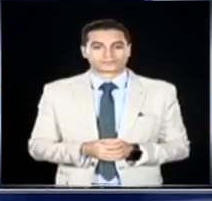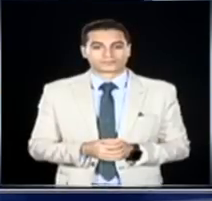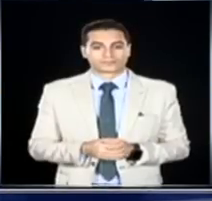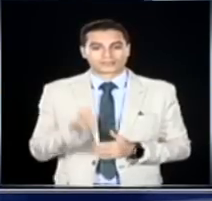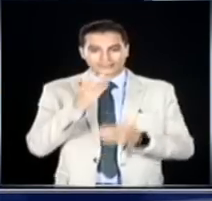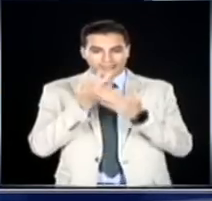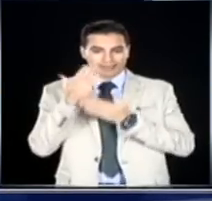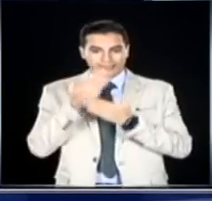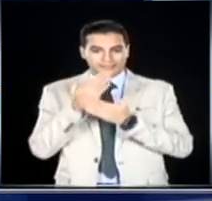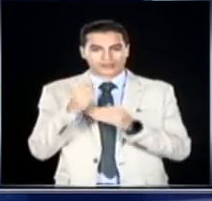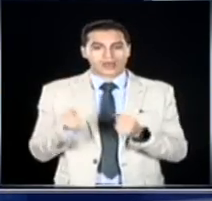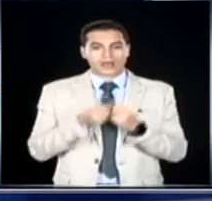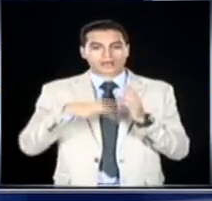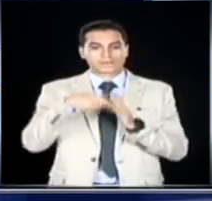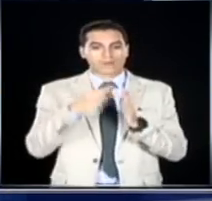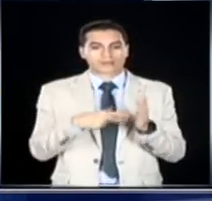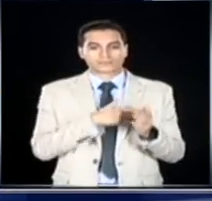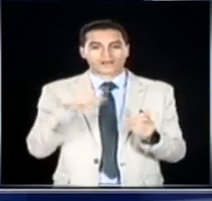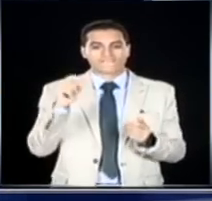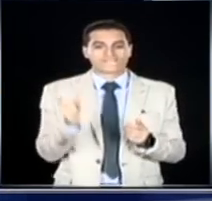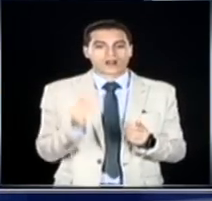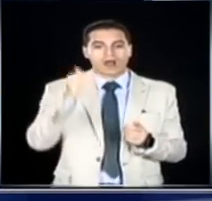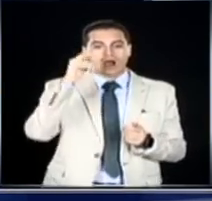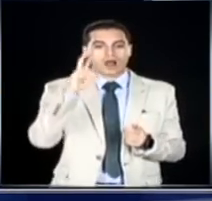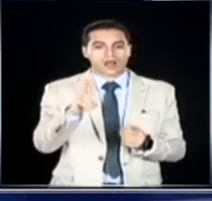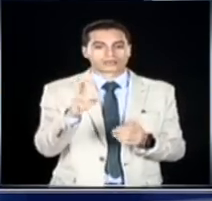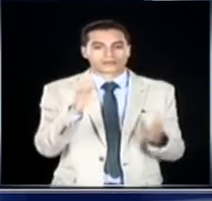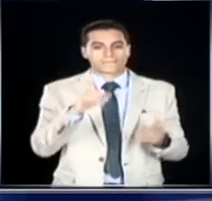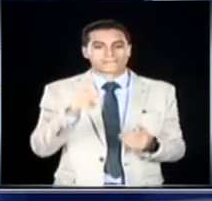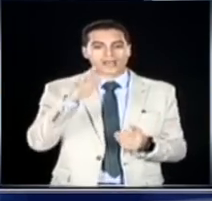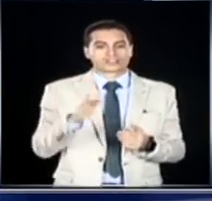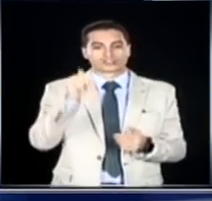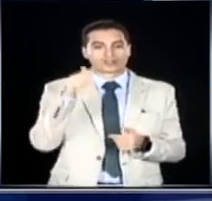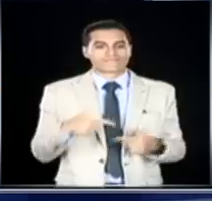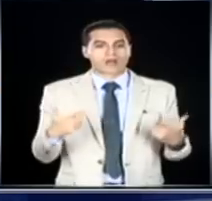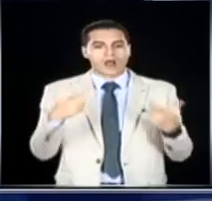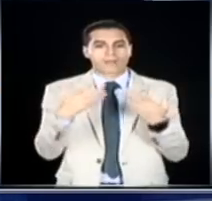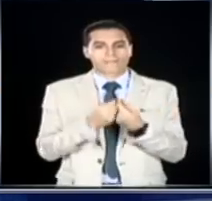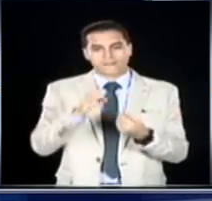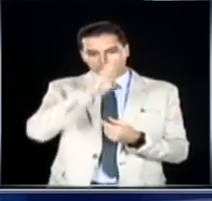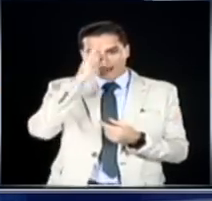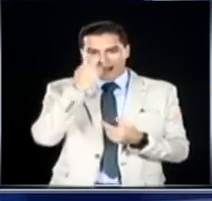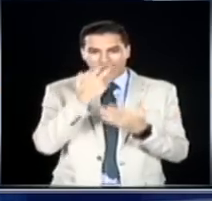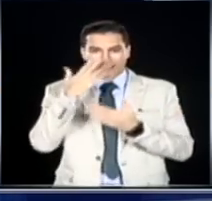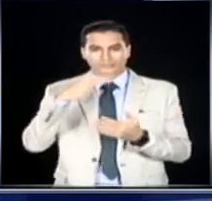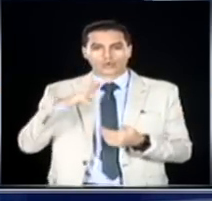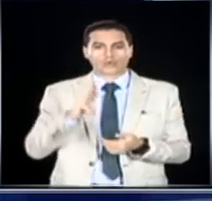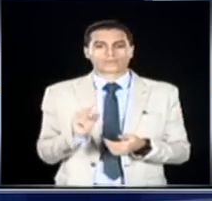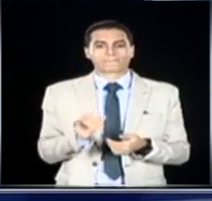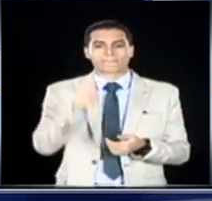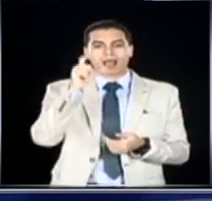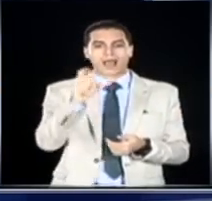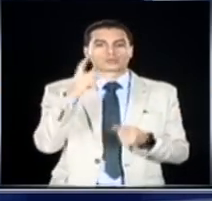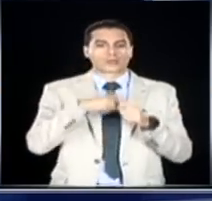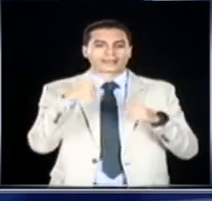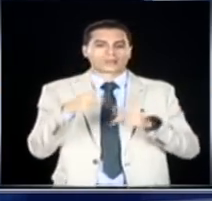تاريخ انت معاهده فرحات باشا الحرب بين الامبراطوريه العثمانيه واحدى